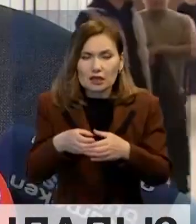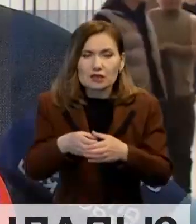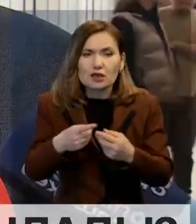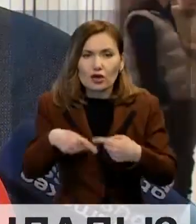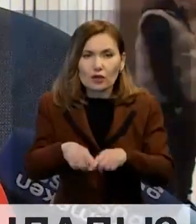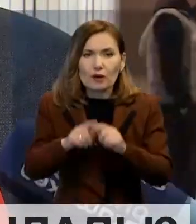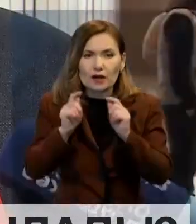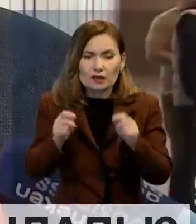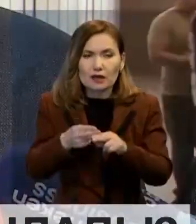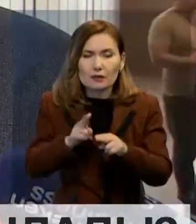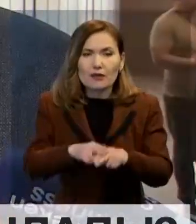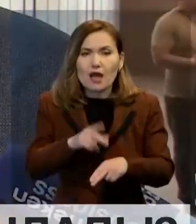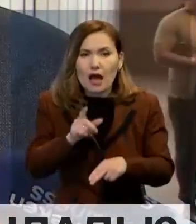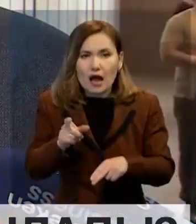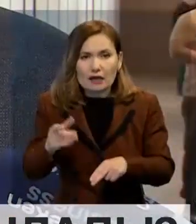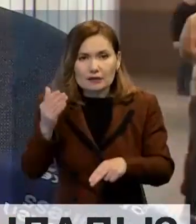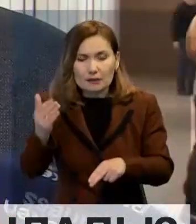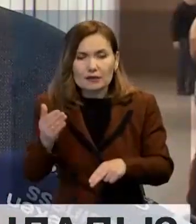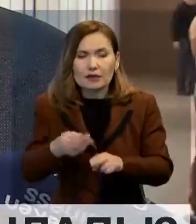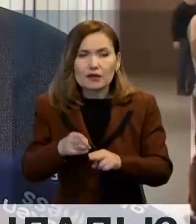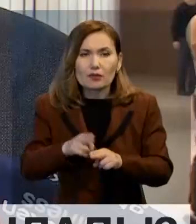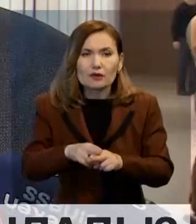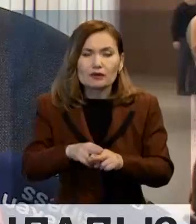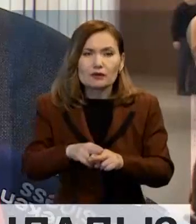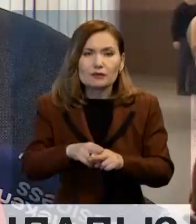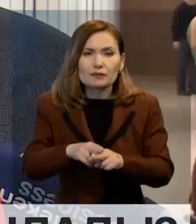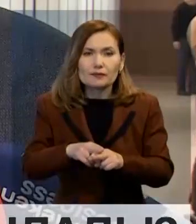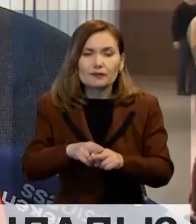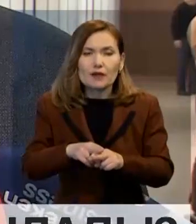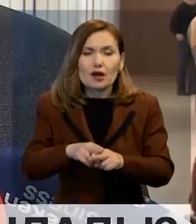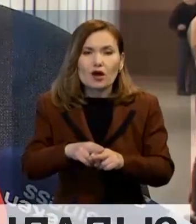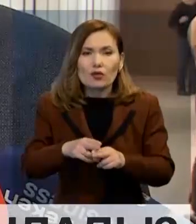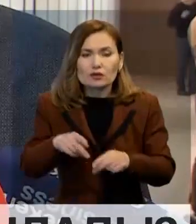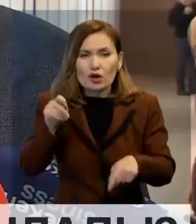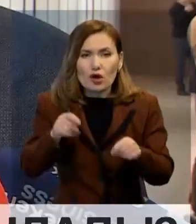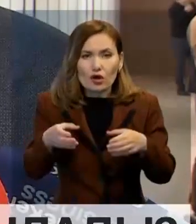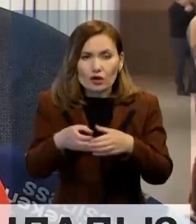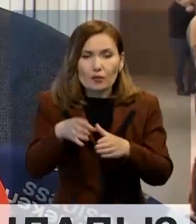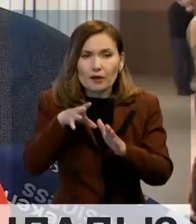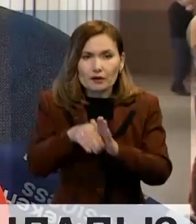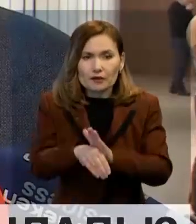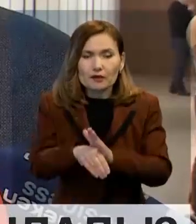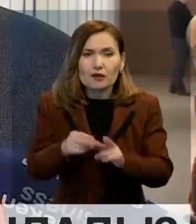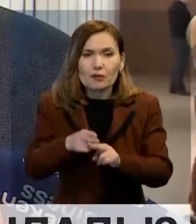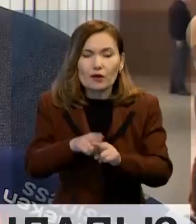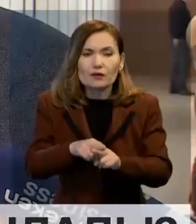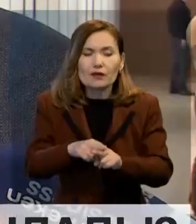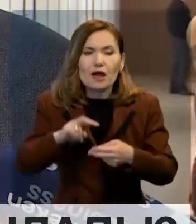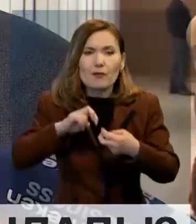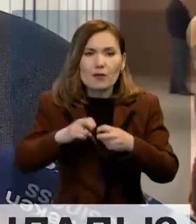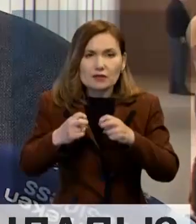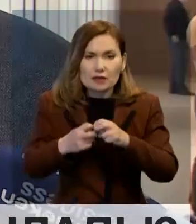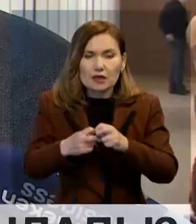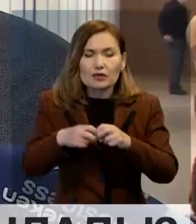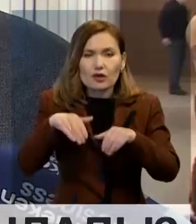ұйымдардың басты мақсаты азаматтар әртүрлі саладағы, мысалы, азаматтар осы құрылтайдың құрамына кіру арқылы тек қана қандай да бір мәселені